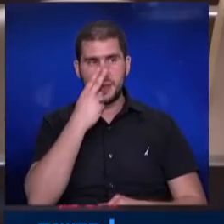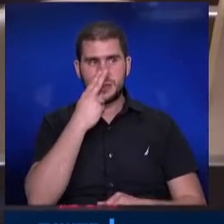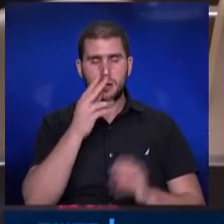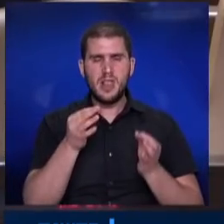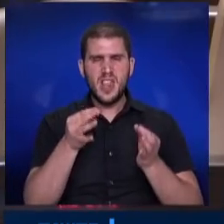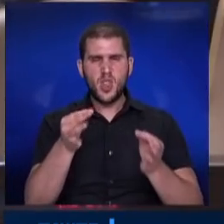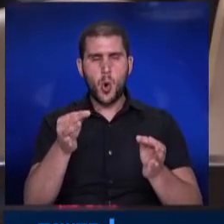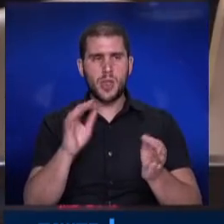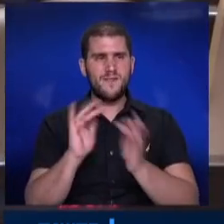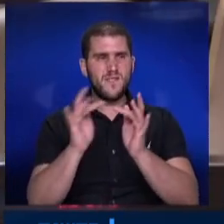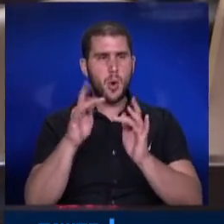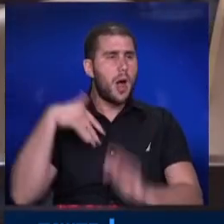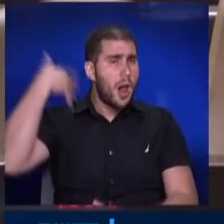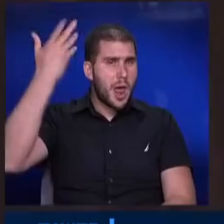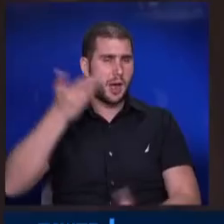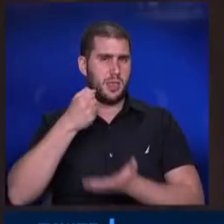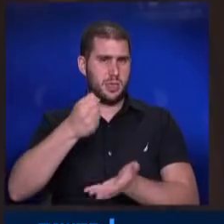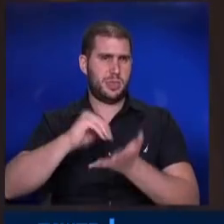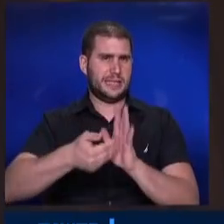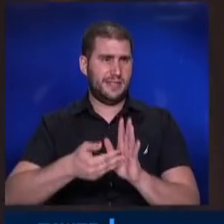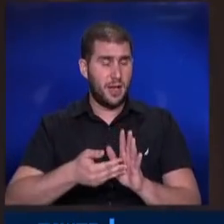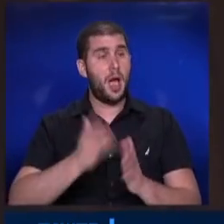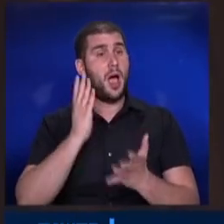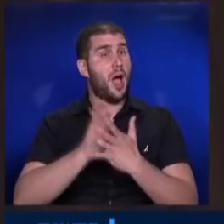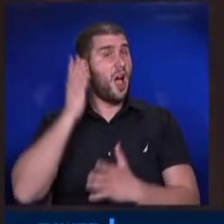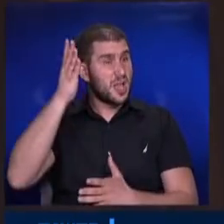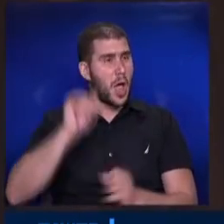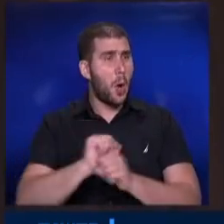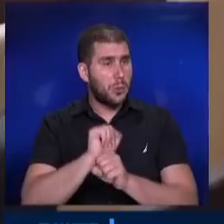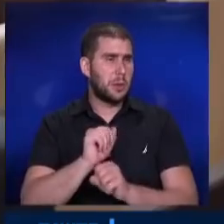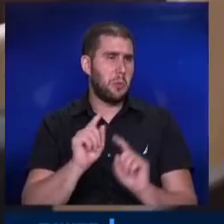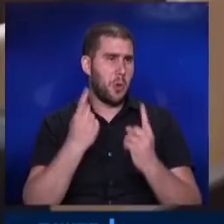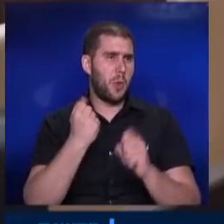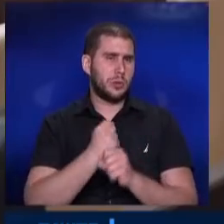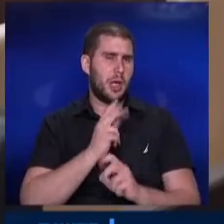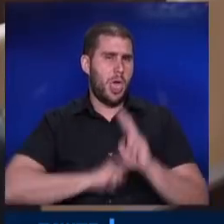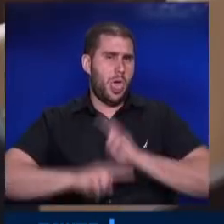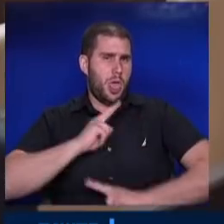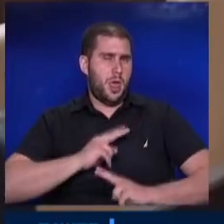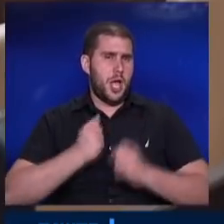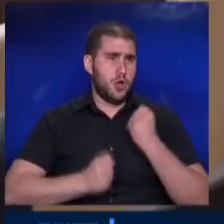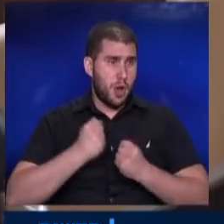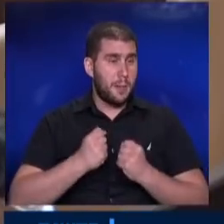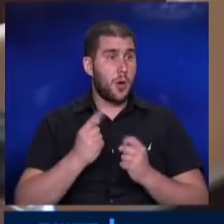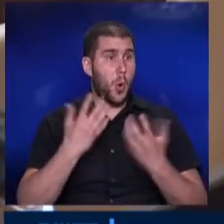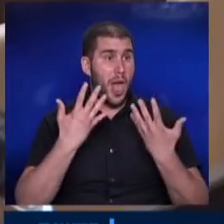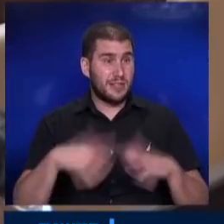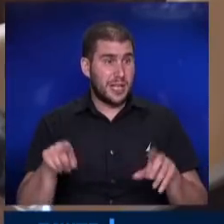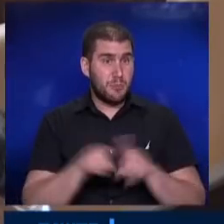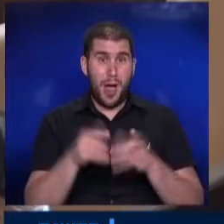לדחות את הוויכוח לאחרי העברת התקציב. עד אז האופוזיציה ממילא עושה להם חיים קשים, וכל הפסד כמו זה